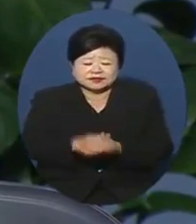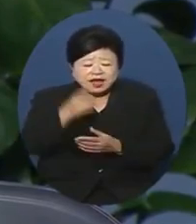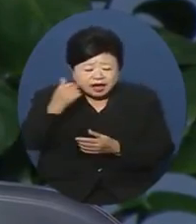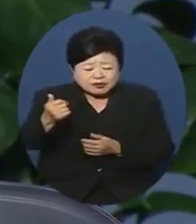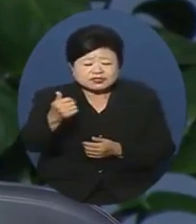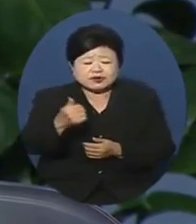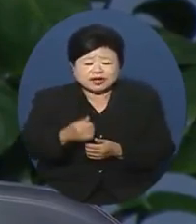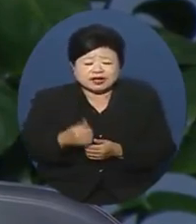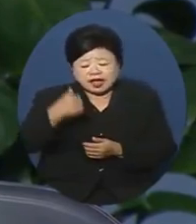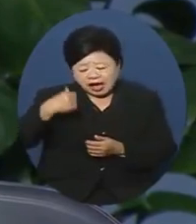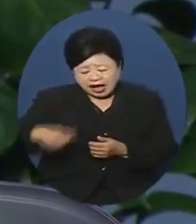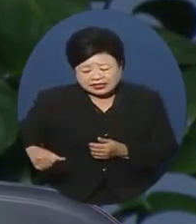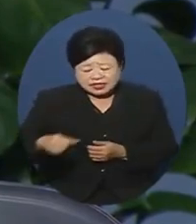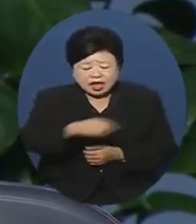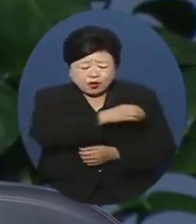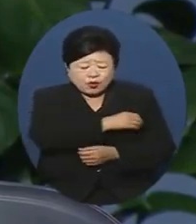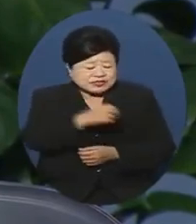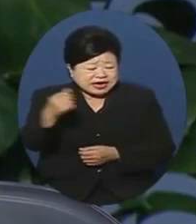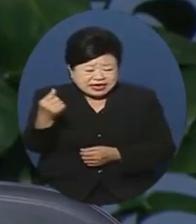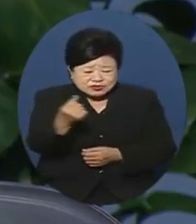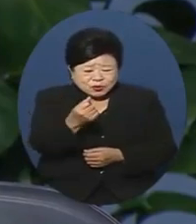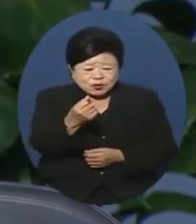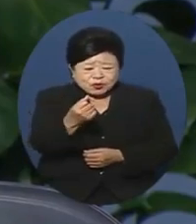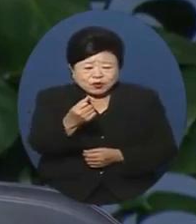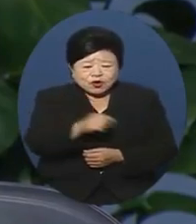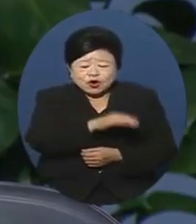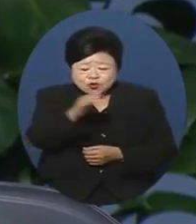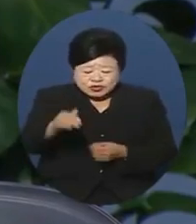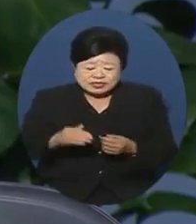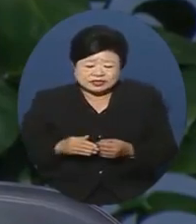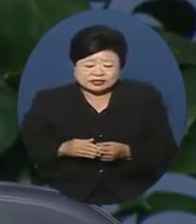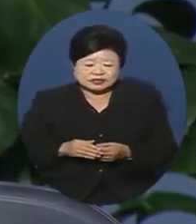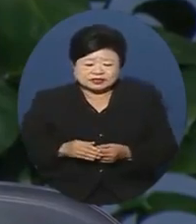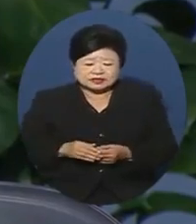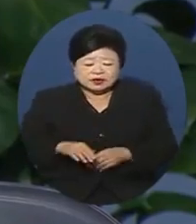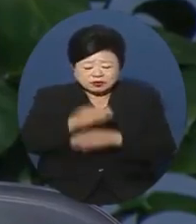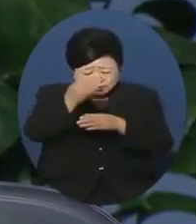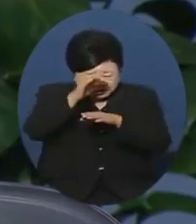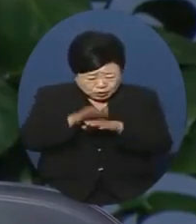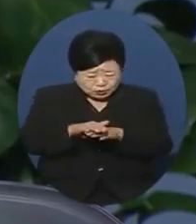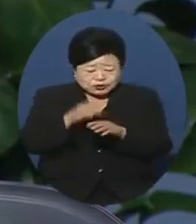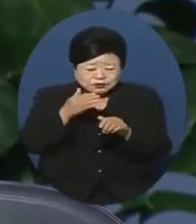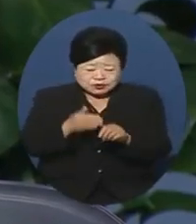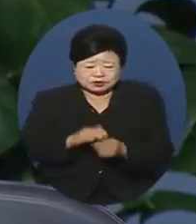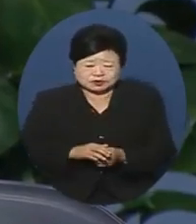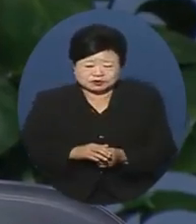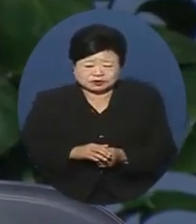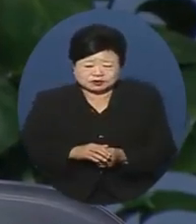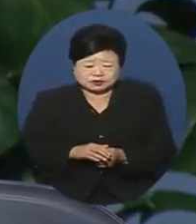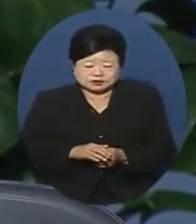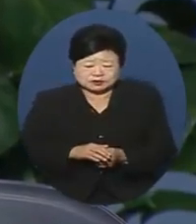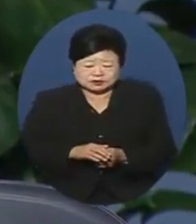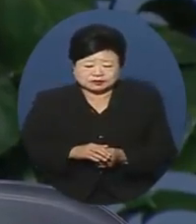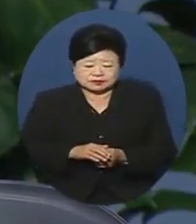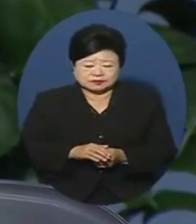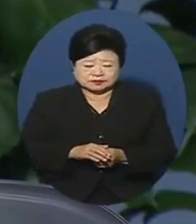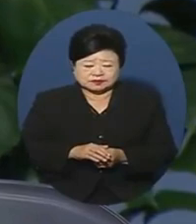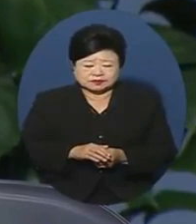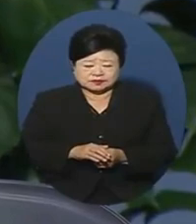아버지와 아들의 권세를 가지고 우리 모든 성도들을